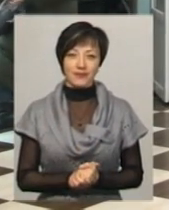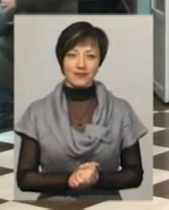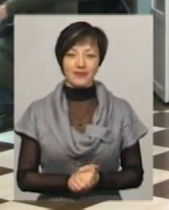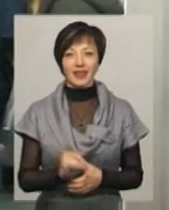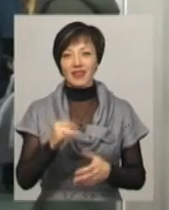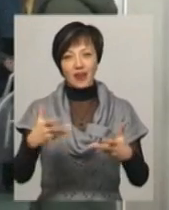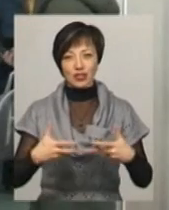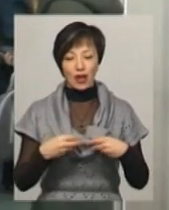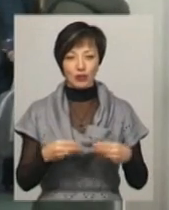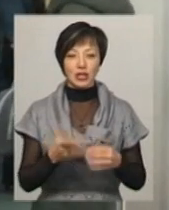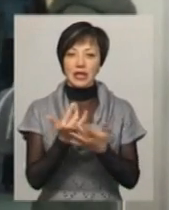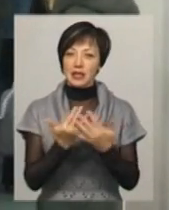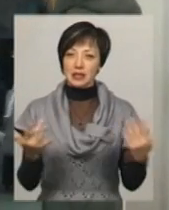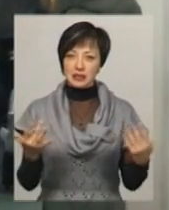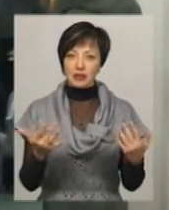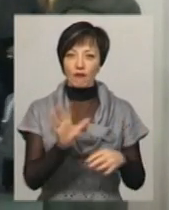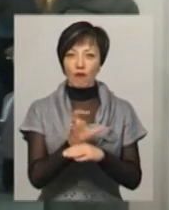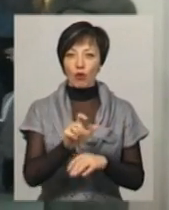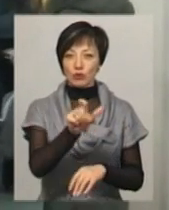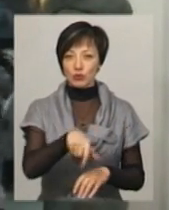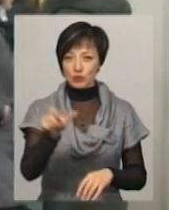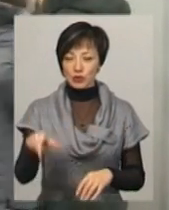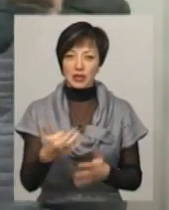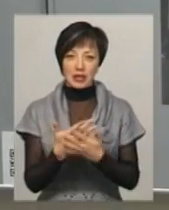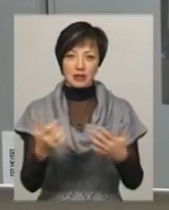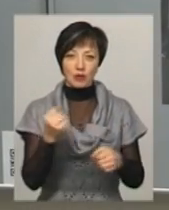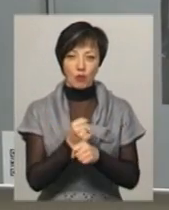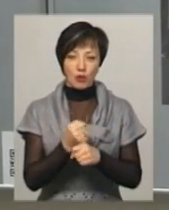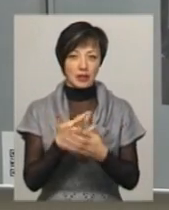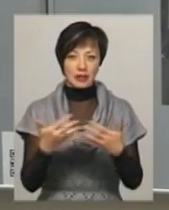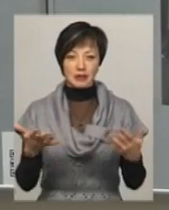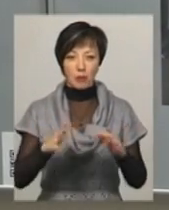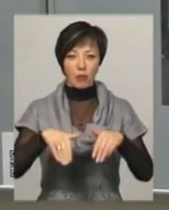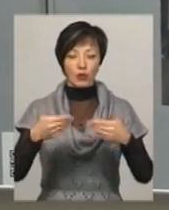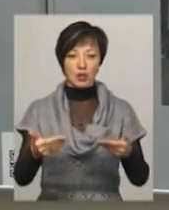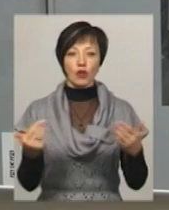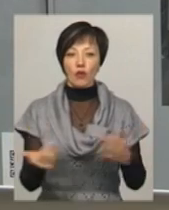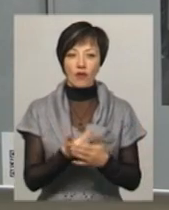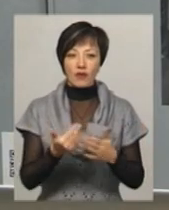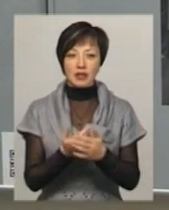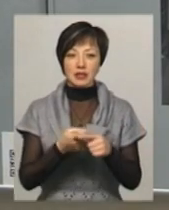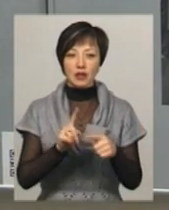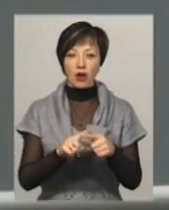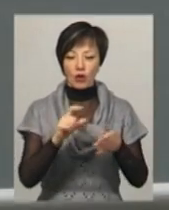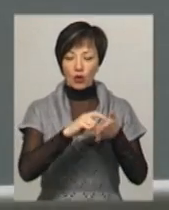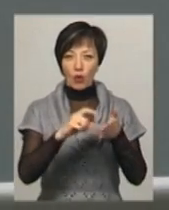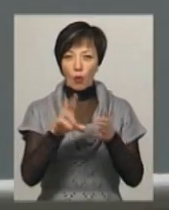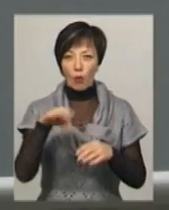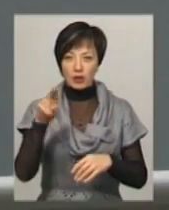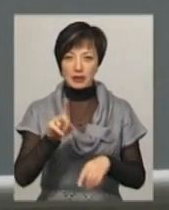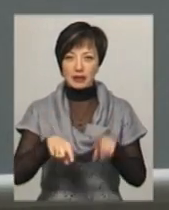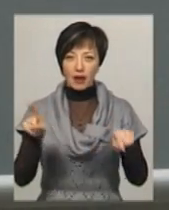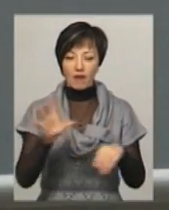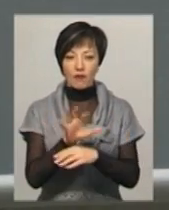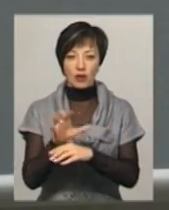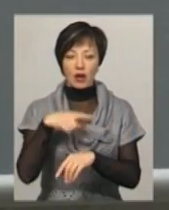І вражають. Різні художники, різні роботи і різна подача. Новинкою фотовиставки стали QR-коди на деяких фотографіях, розповідає